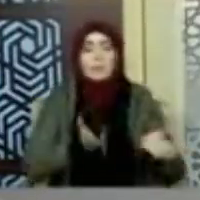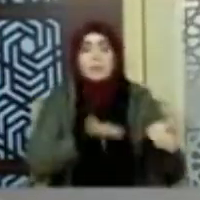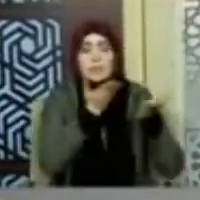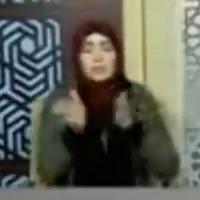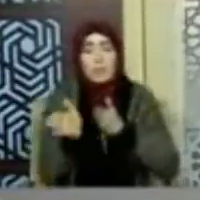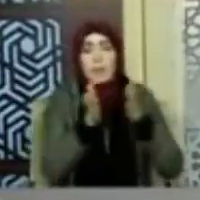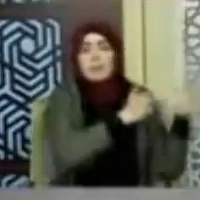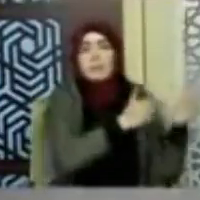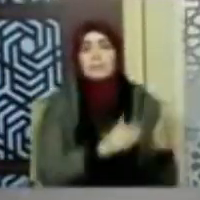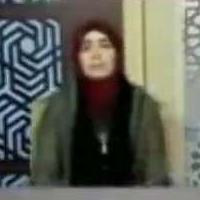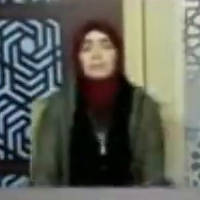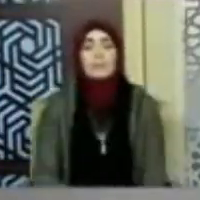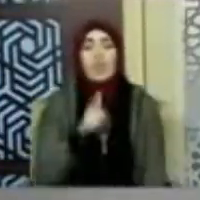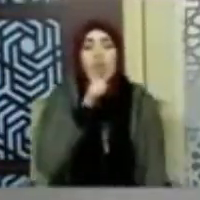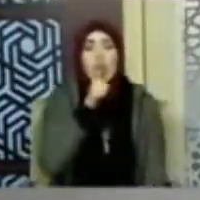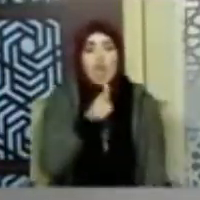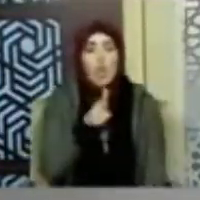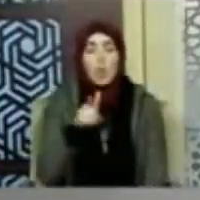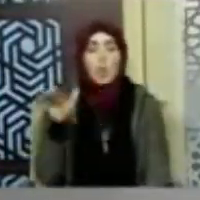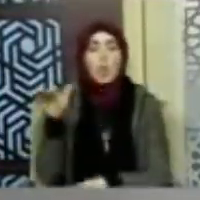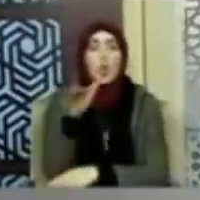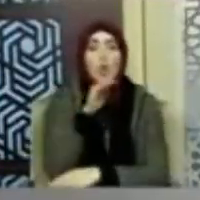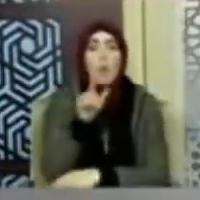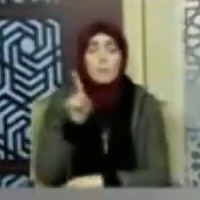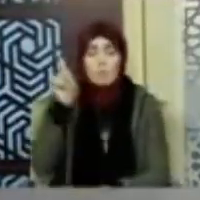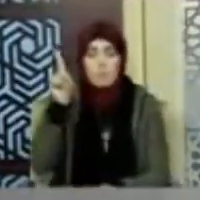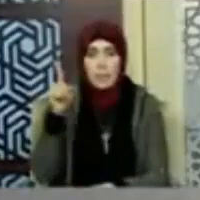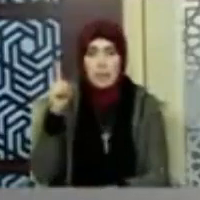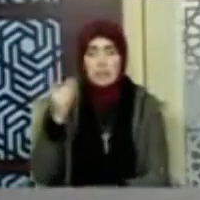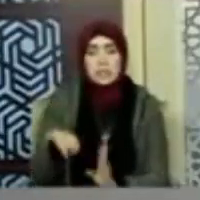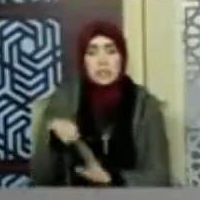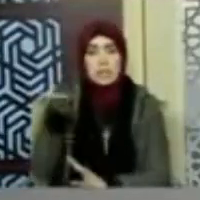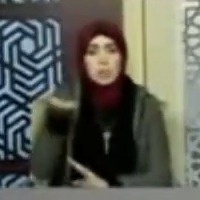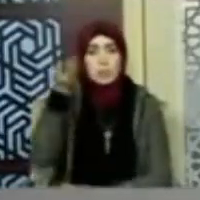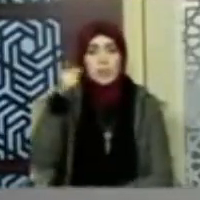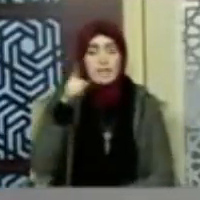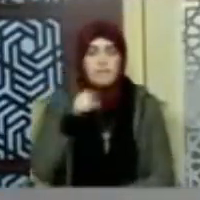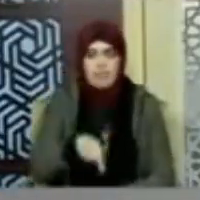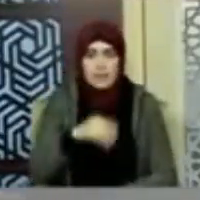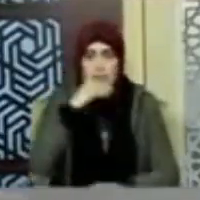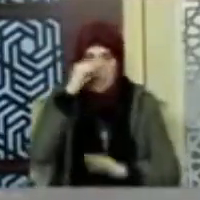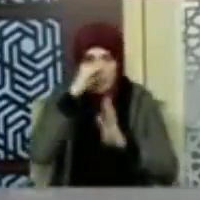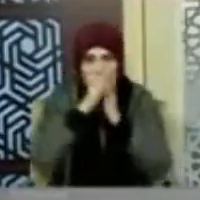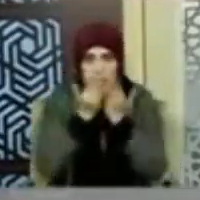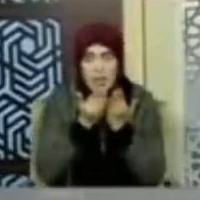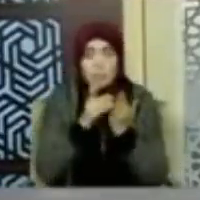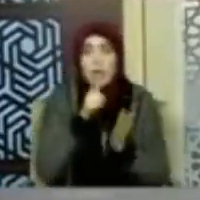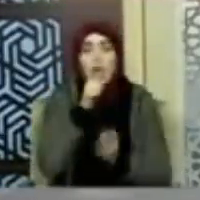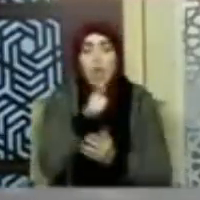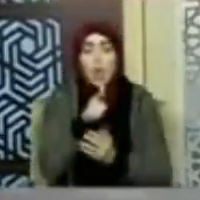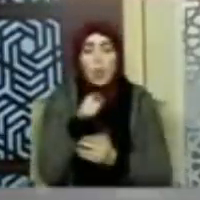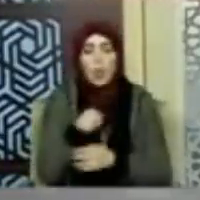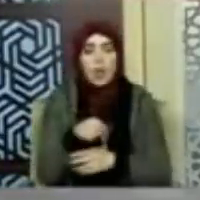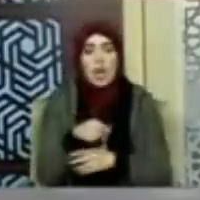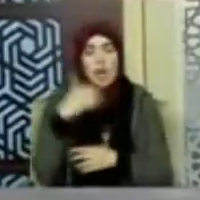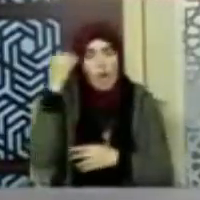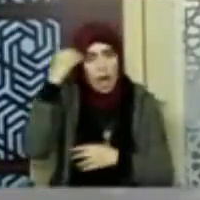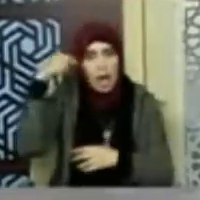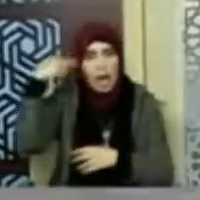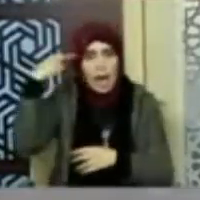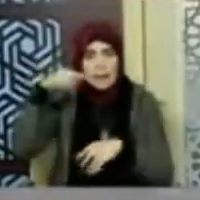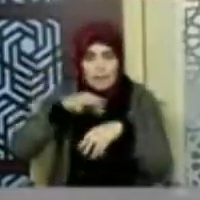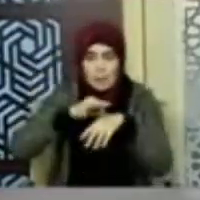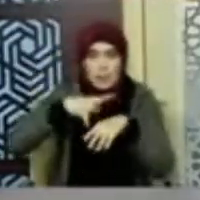وبعد. فيقول رب العزة عز وجل في كتابه العزيز: أحسب الناس